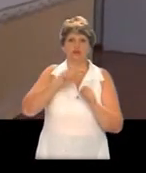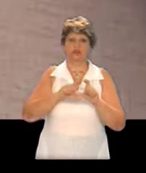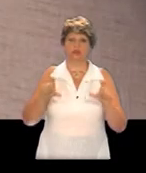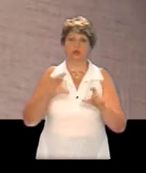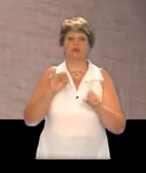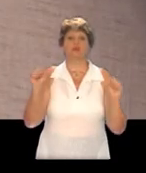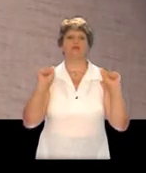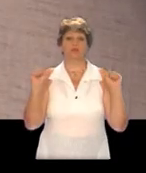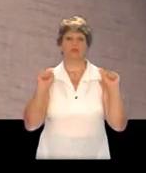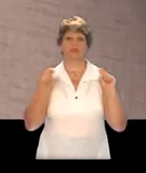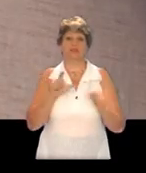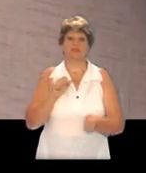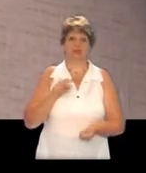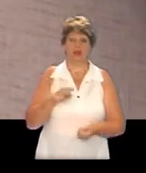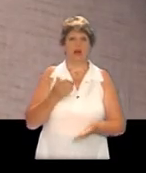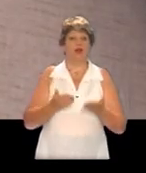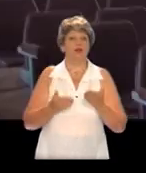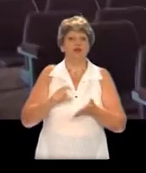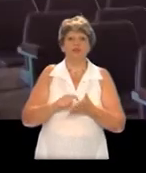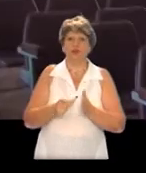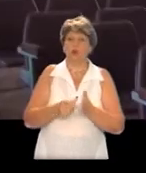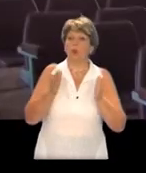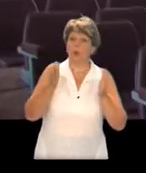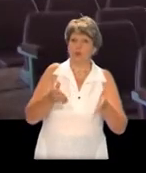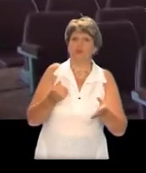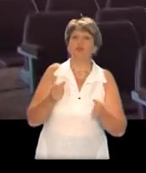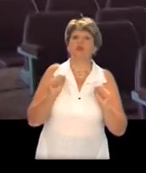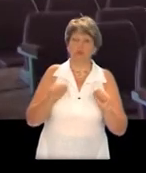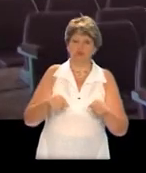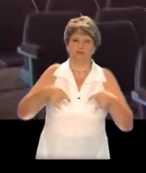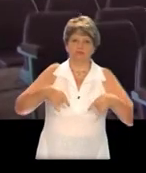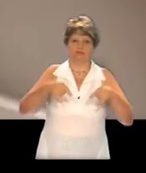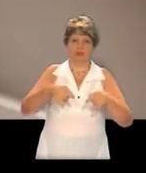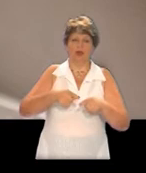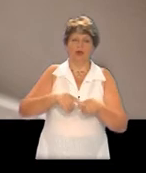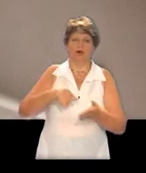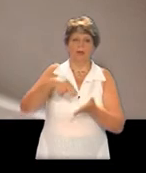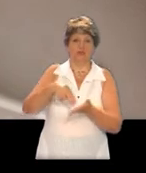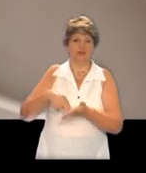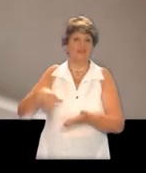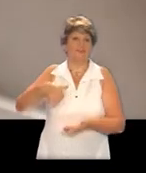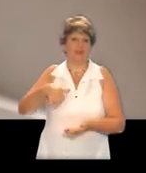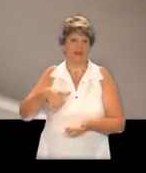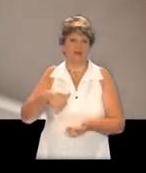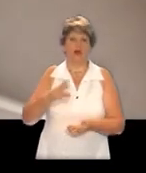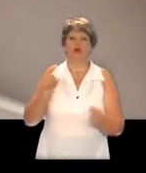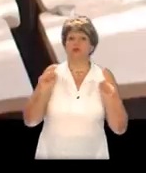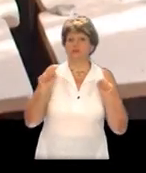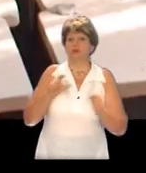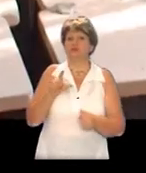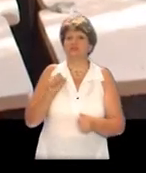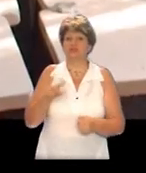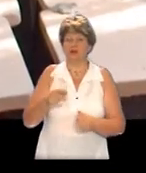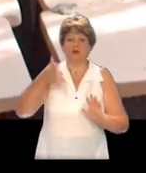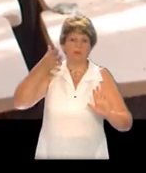та спортивного і актового залів. Якщо в класах та коридорі ще можна було підставити відра, коли йшов дощ або танув сніг, то в спортзалі разом